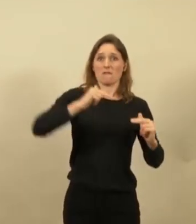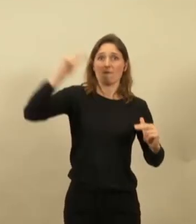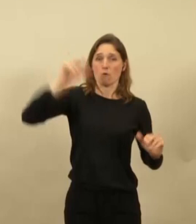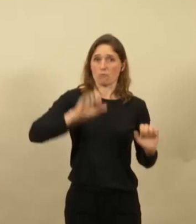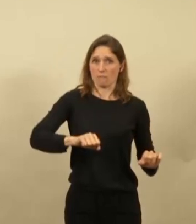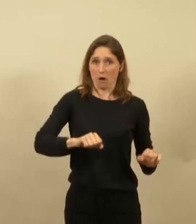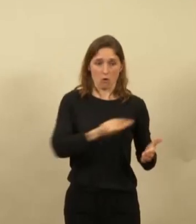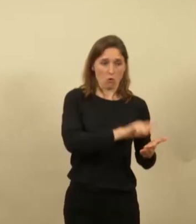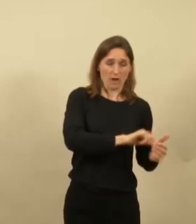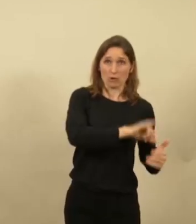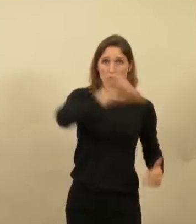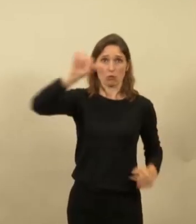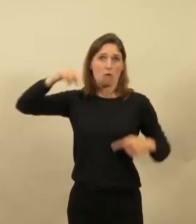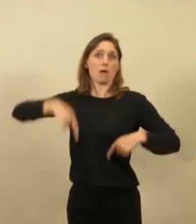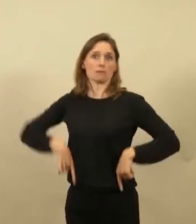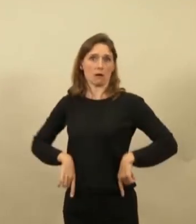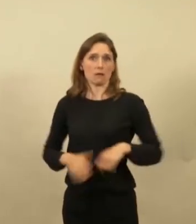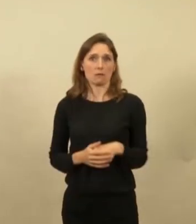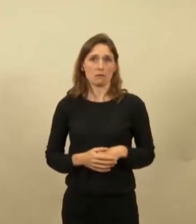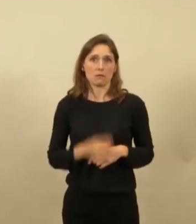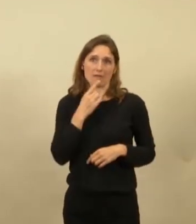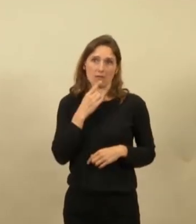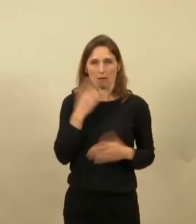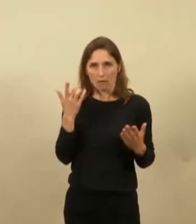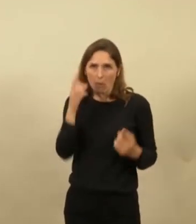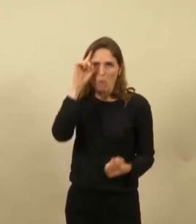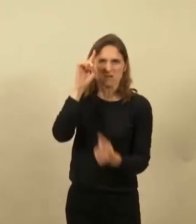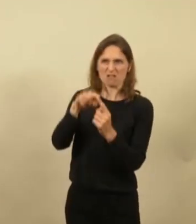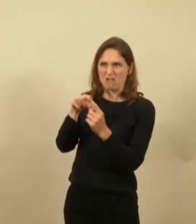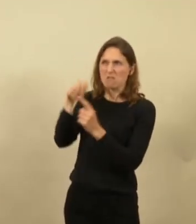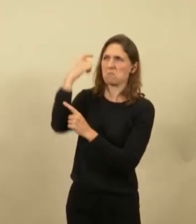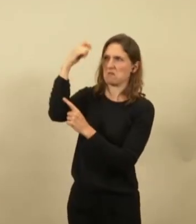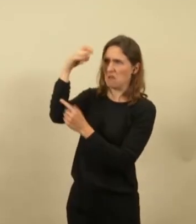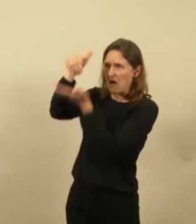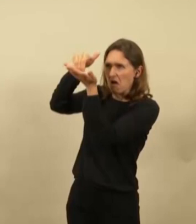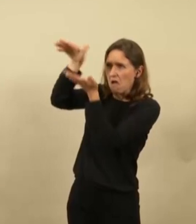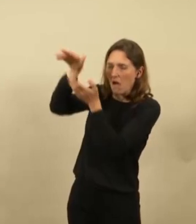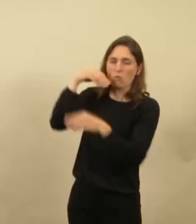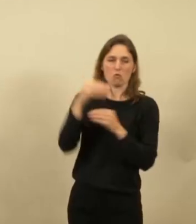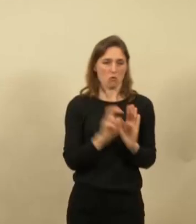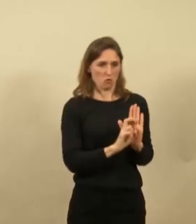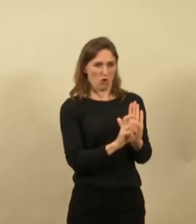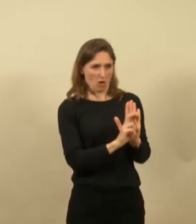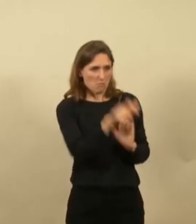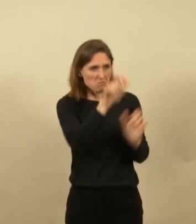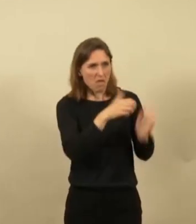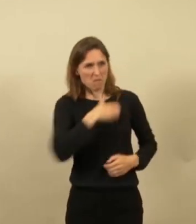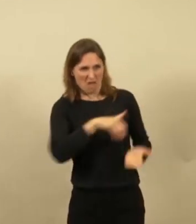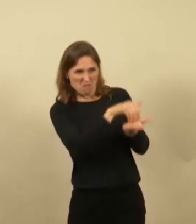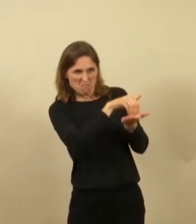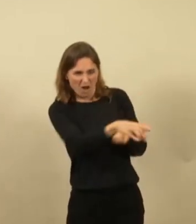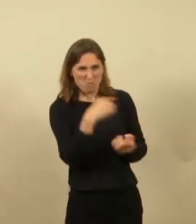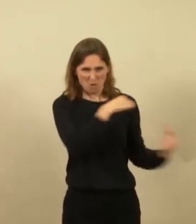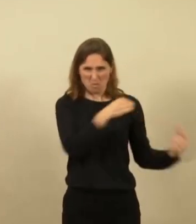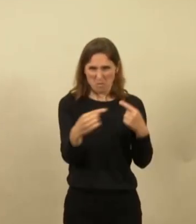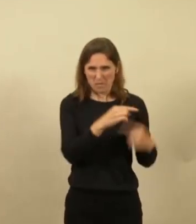au niveau local et que donc ça ne soit pas simplement l'instrument de règlement de compte grenoblue grenoblois dans les histoires qui nous occupent